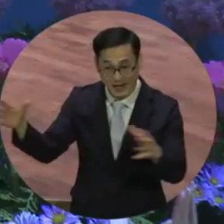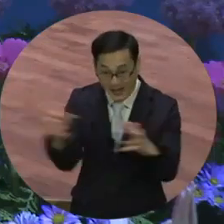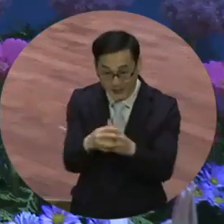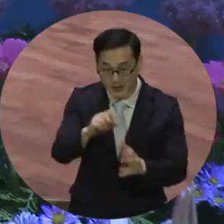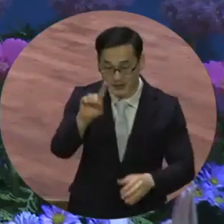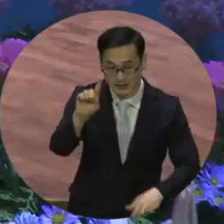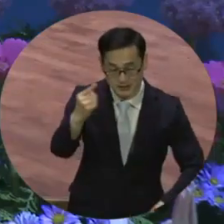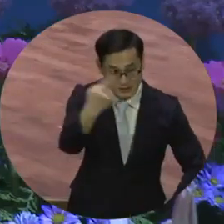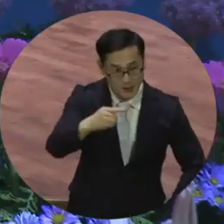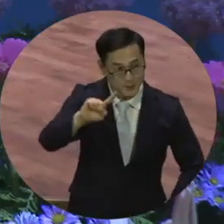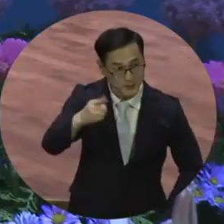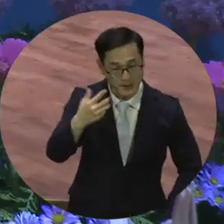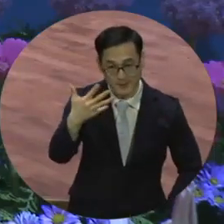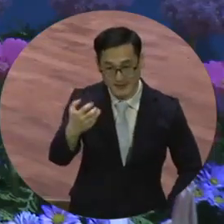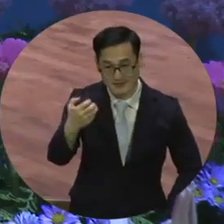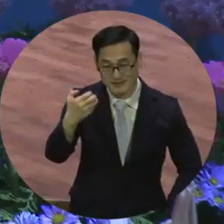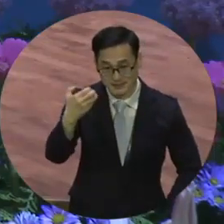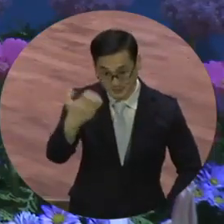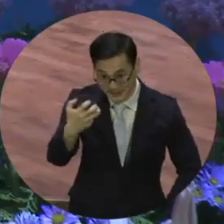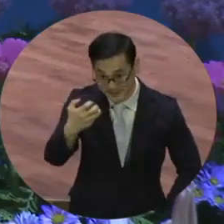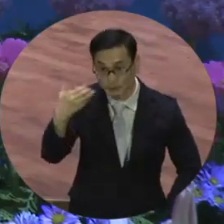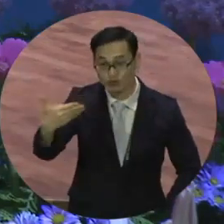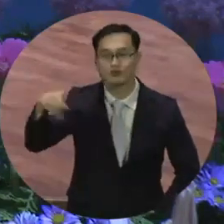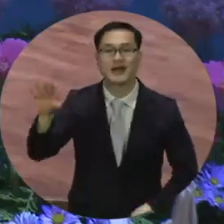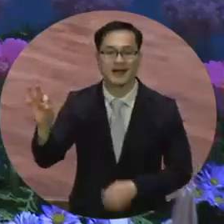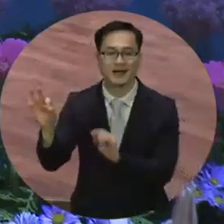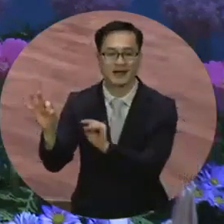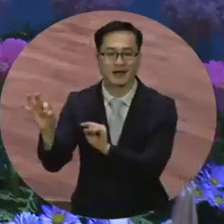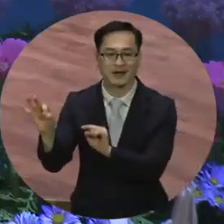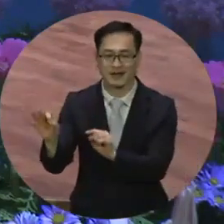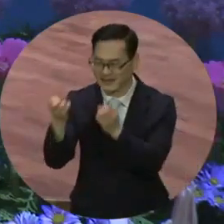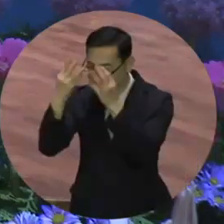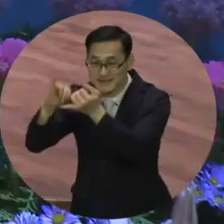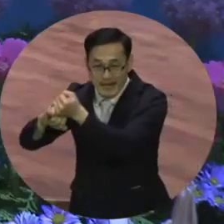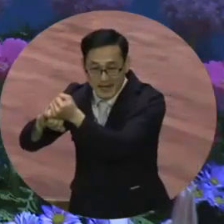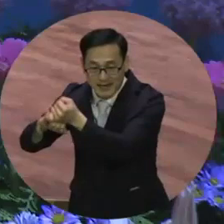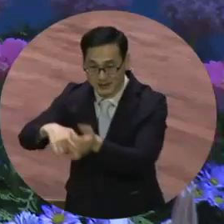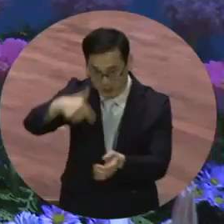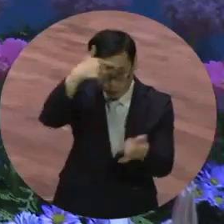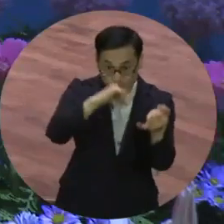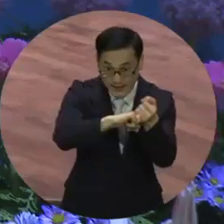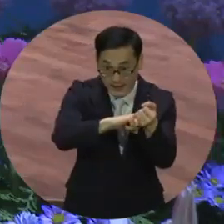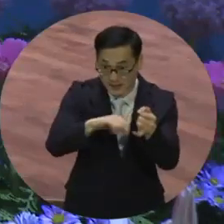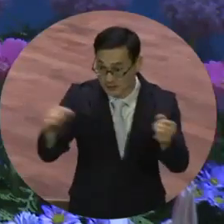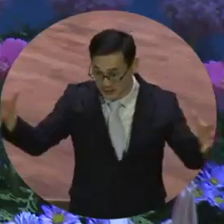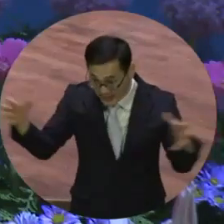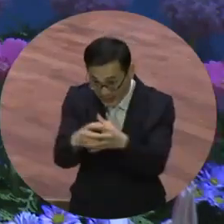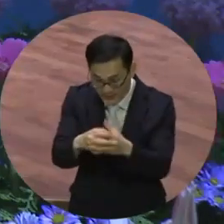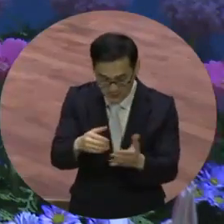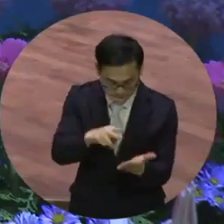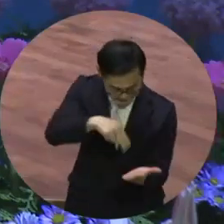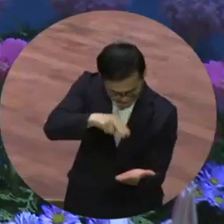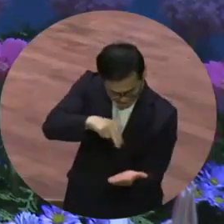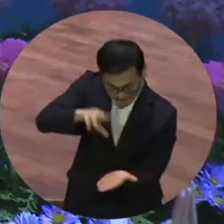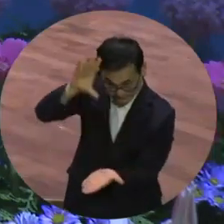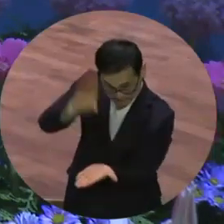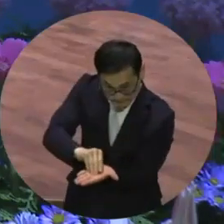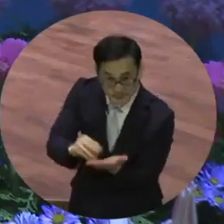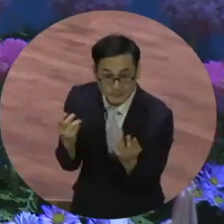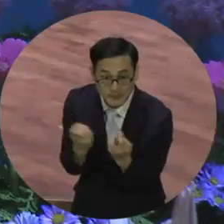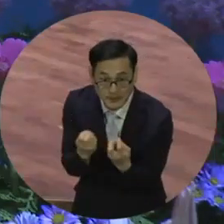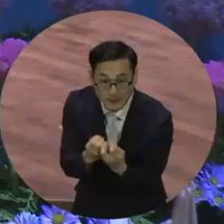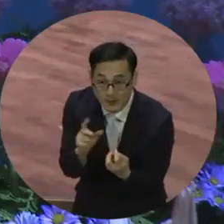1189장으로 이루어졌는데 1189장으로 되는 신구약 이거를 1년 만에 읽을 수 있는